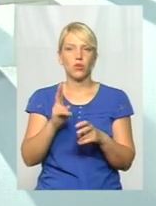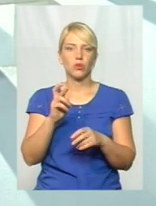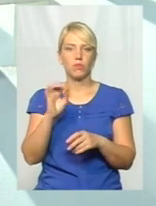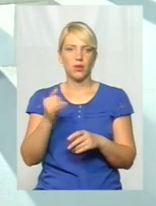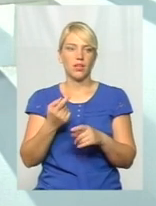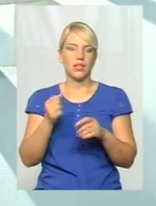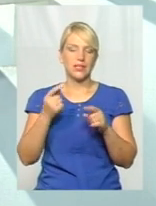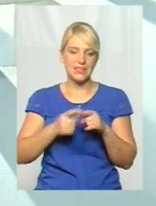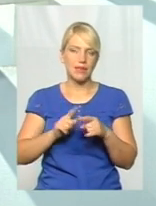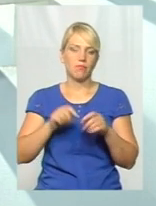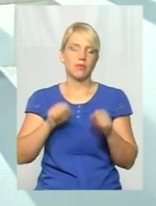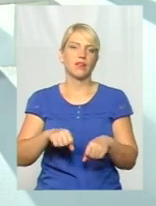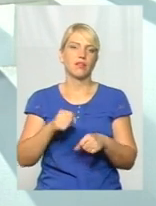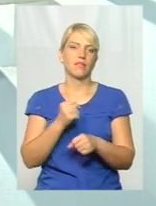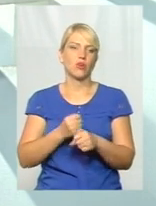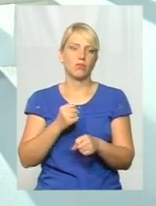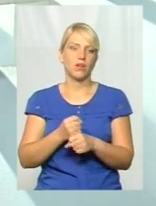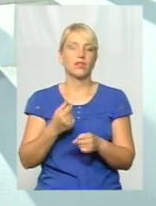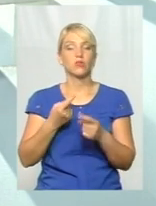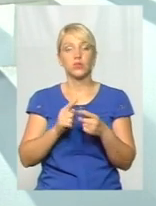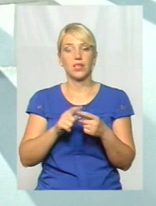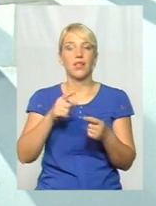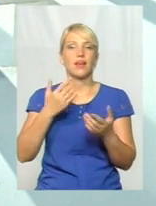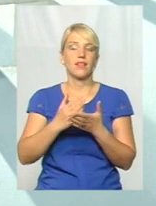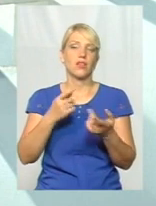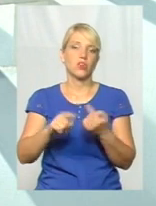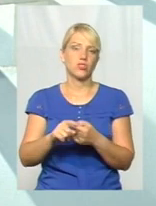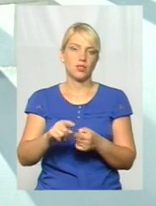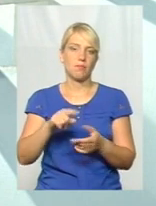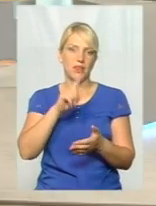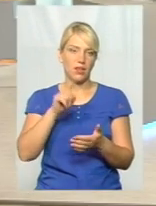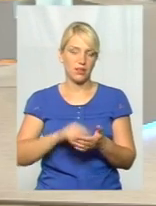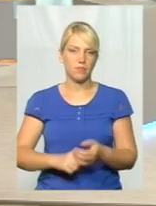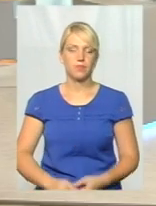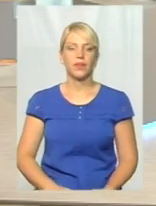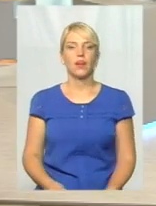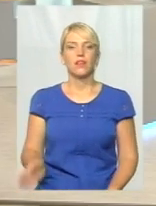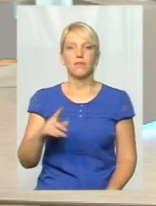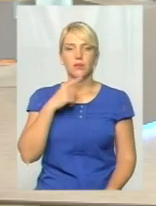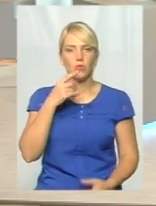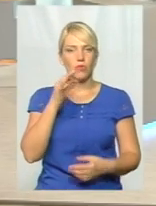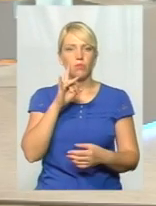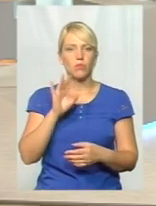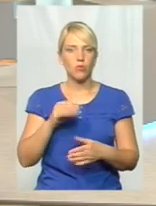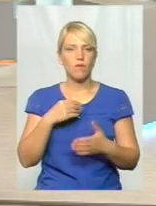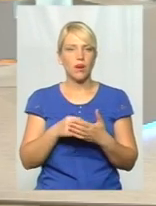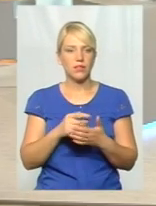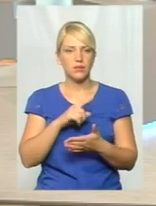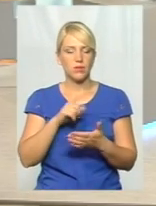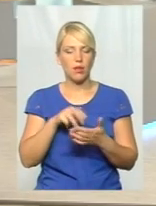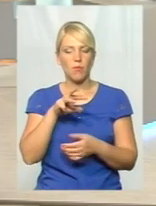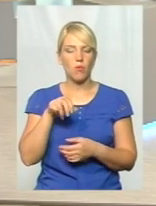це виробляти, ну, це вже інше питання. Скажімо. Ну і продовжу по вартості питання. Модем – це одна